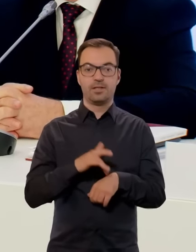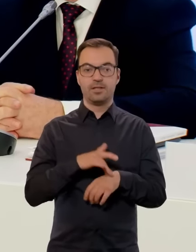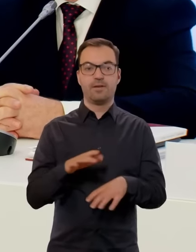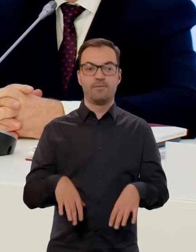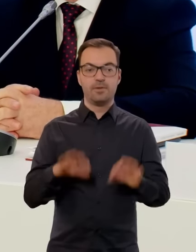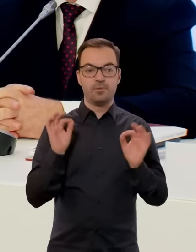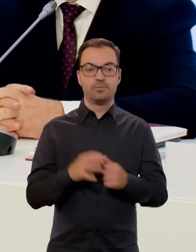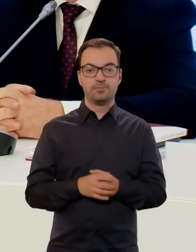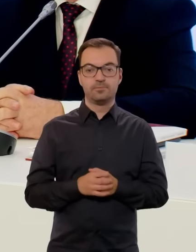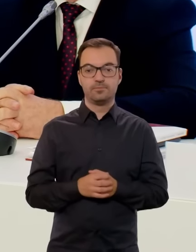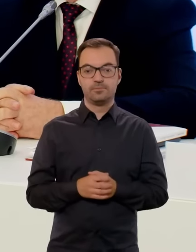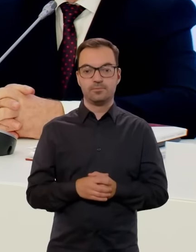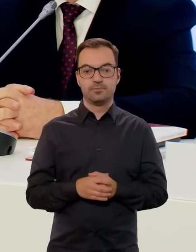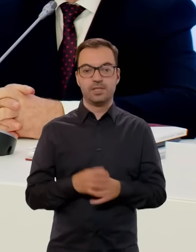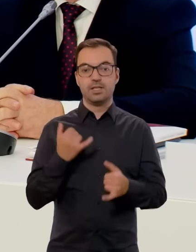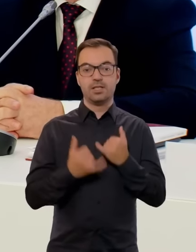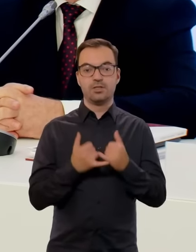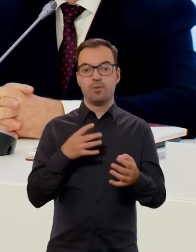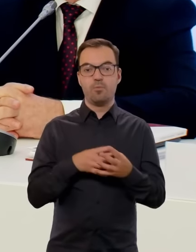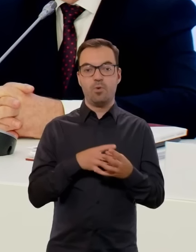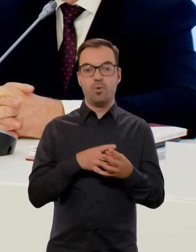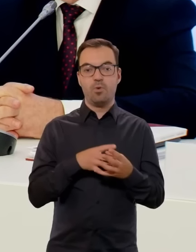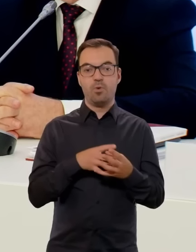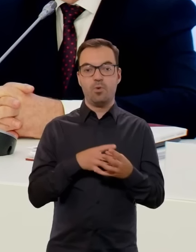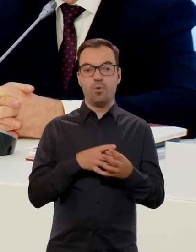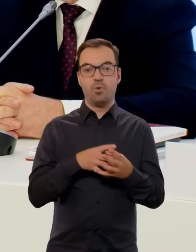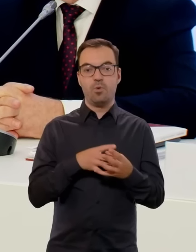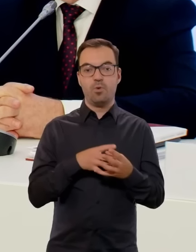wyborów. Jeśli taki protokół zostanie